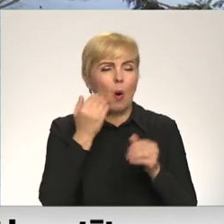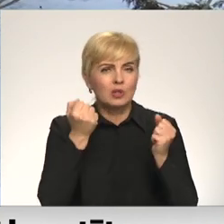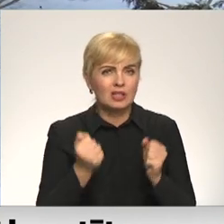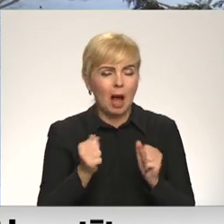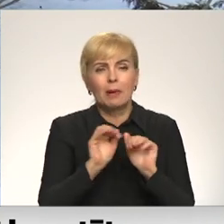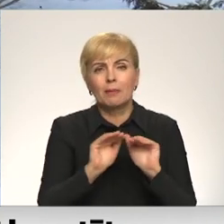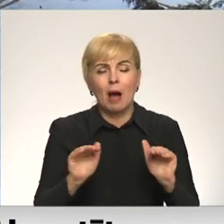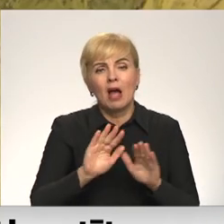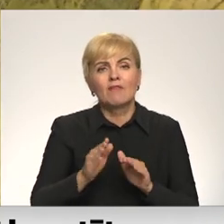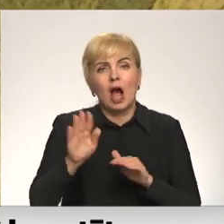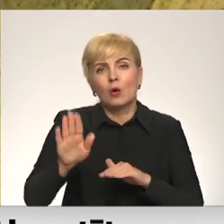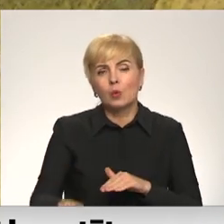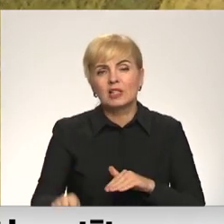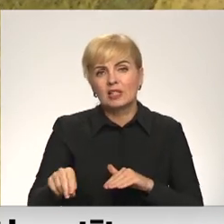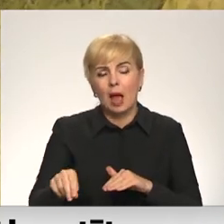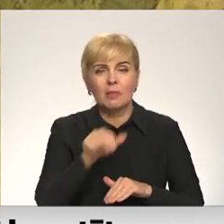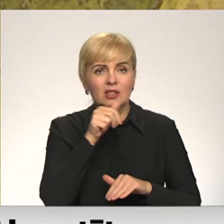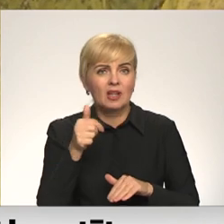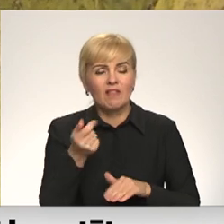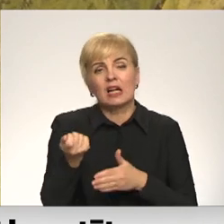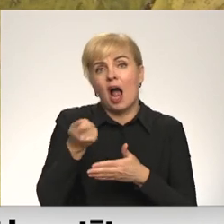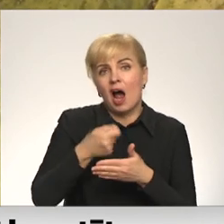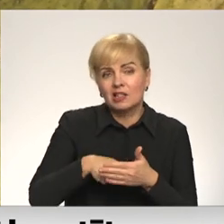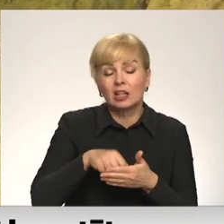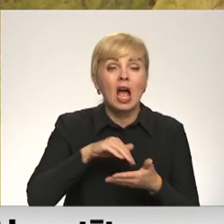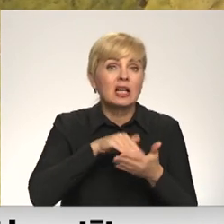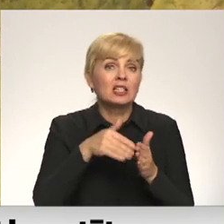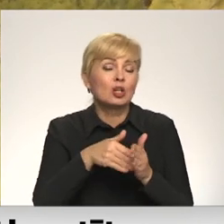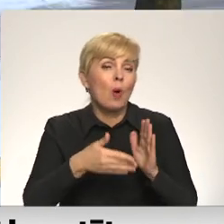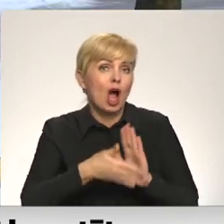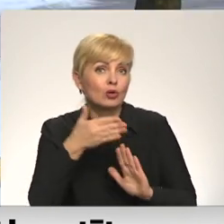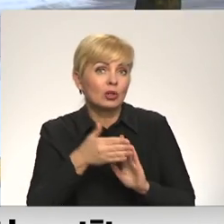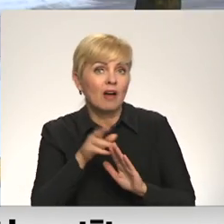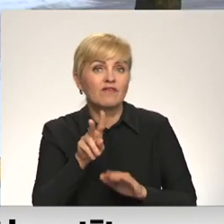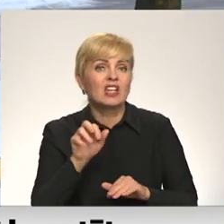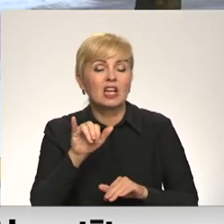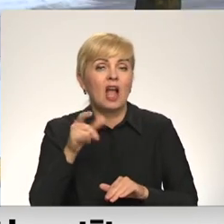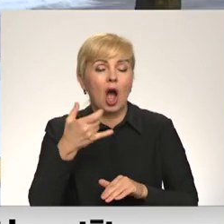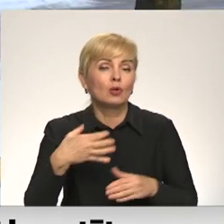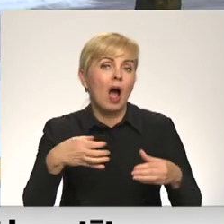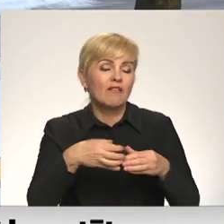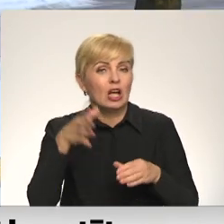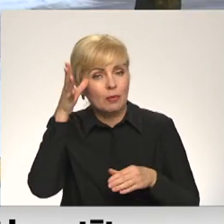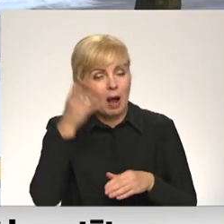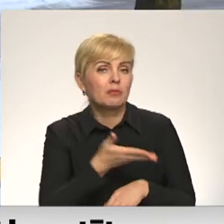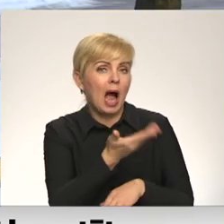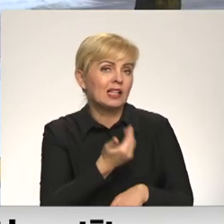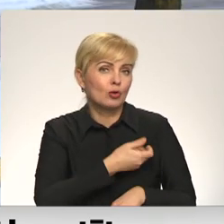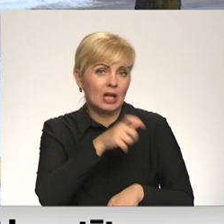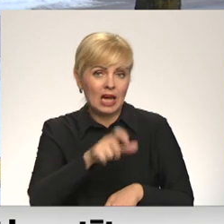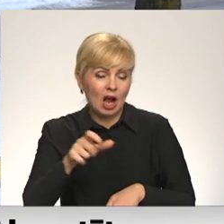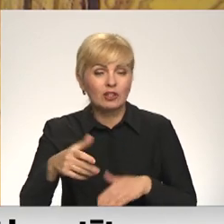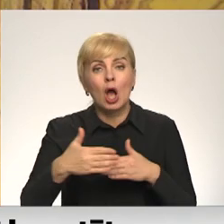pamata vai pat zemes, kā arī tās nevar aizslēgt. Lai situāciju uzlabotu, Viļānu apvienības pārvalde aicina iedzīvotājus